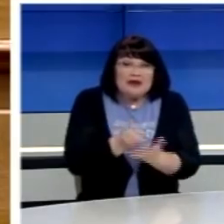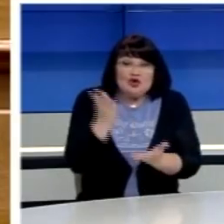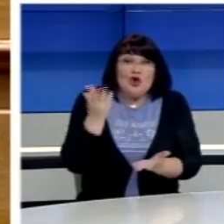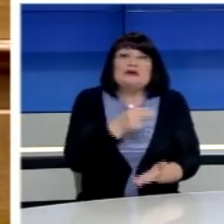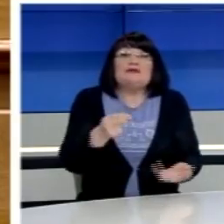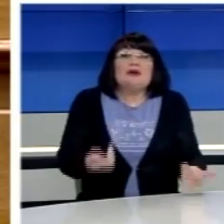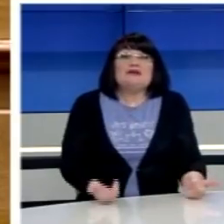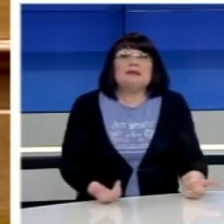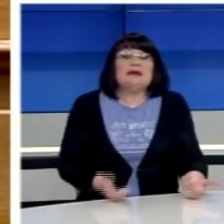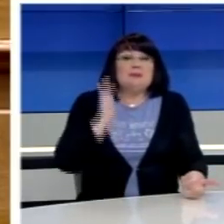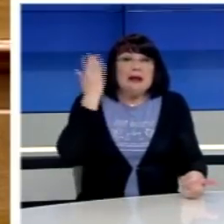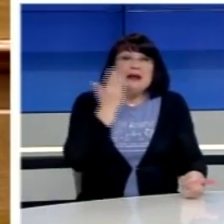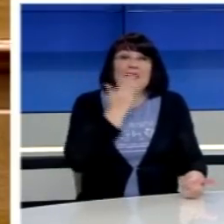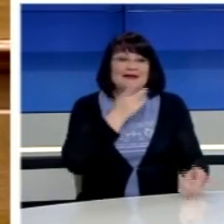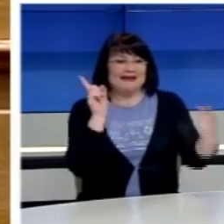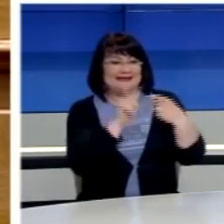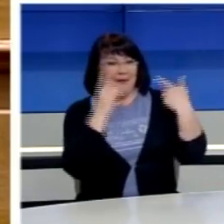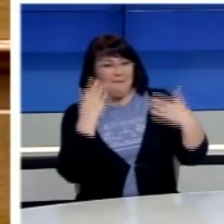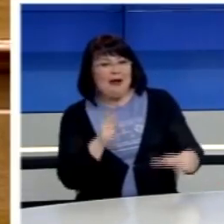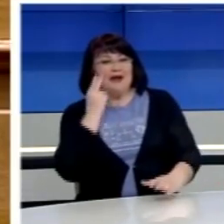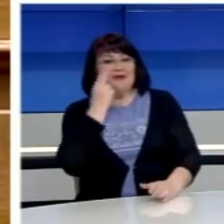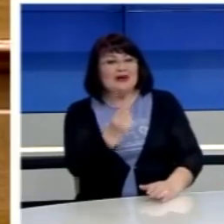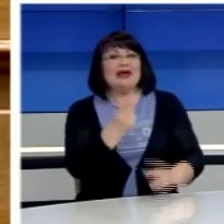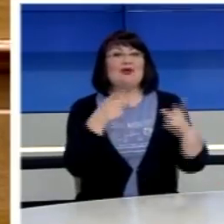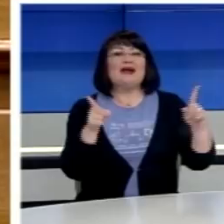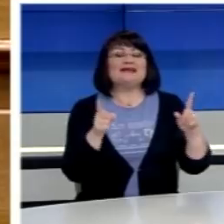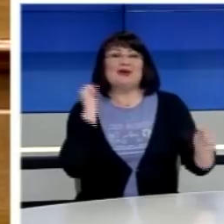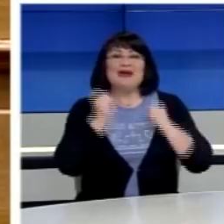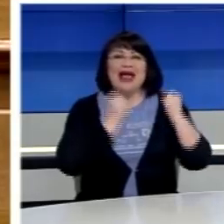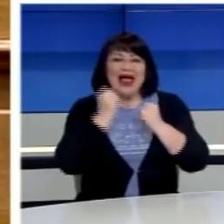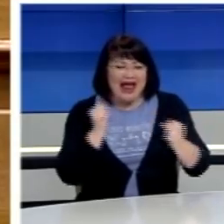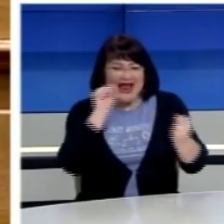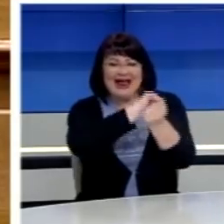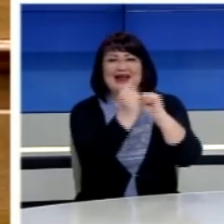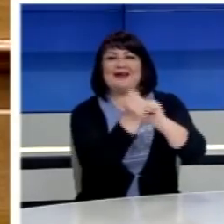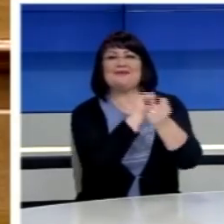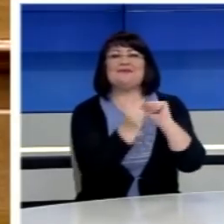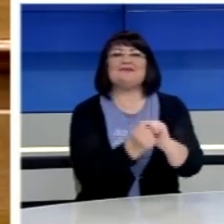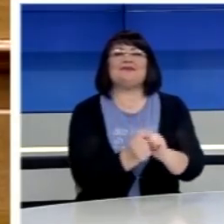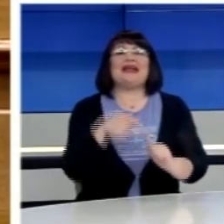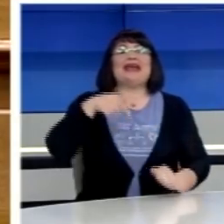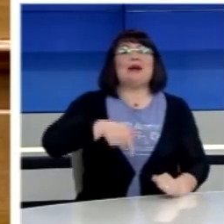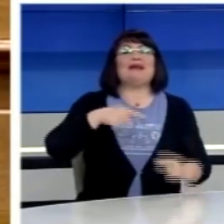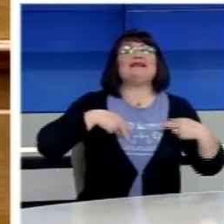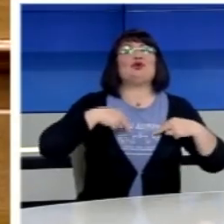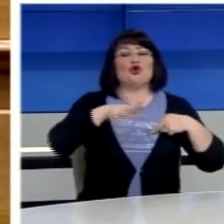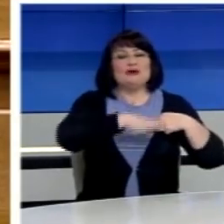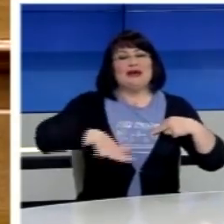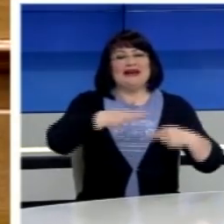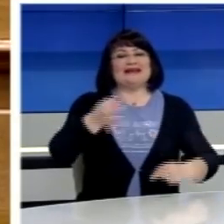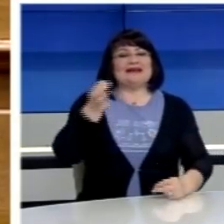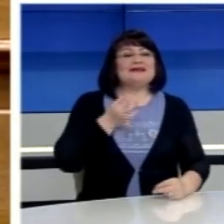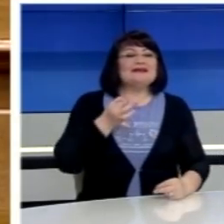πρώην μαθητές δεν βλέπουν παλιούς δασκάλους τους και τρέχουν να τους χαιρετήσουν, όπως έλεγε πριν ο κύριος Γεραπετρίτης, γιατί στα